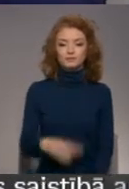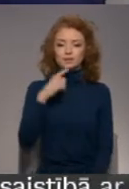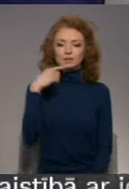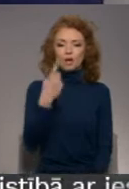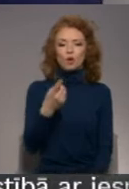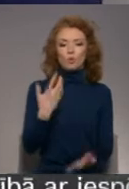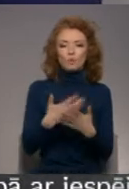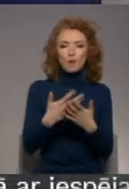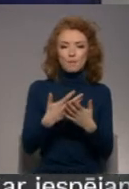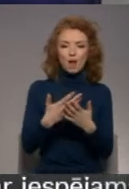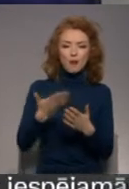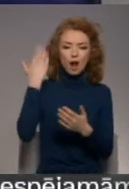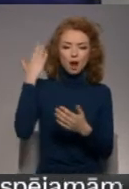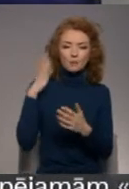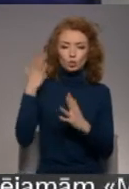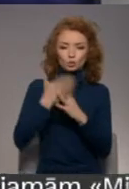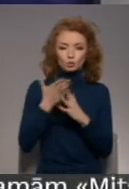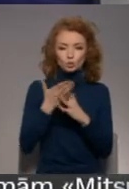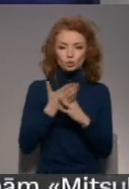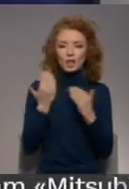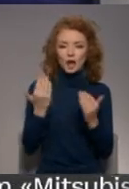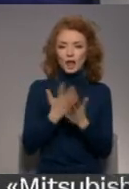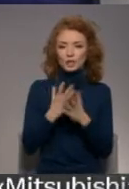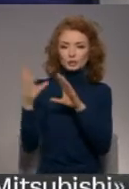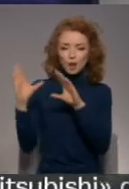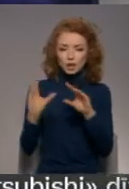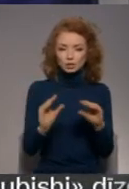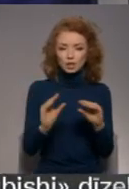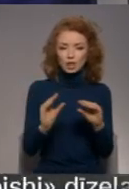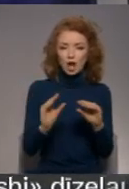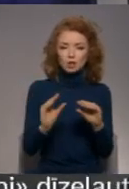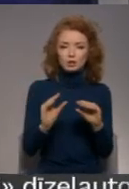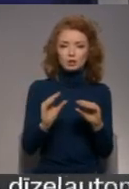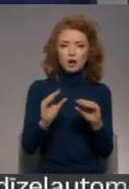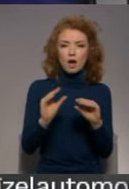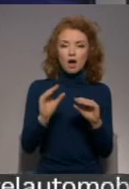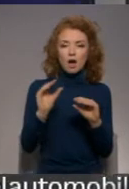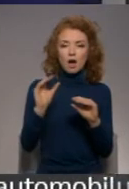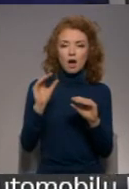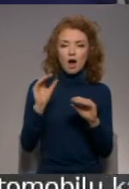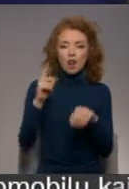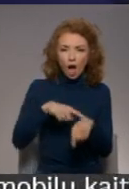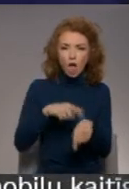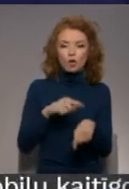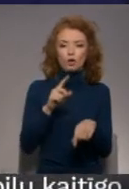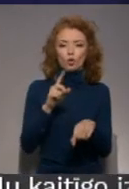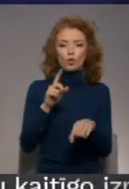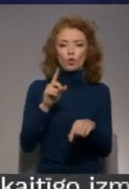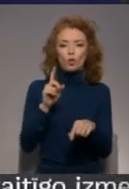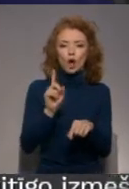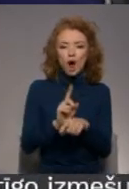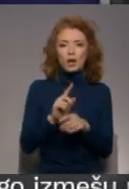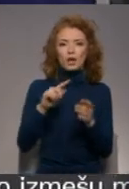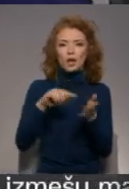5-6 atpakaļ uz pusi, mēs esam samazinājuši savus atslēgumu skaitus gan laiku, gan